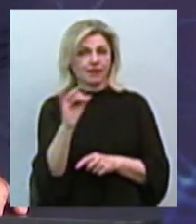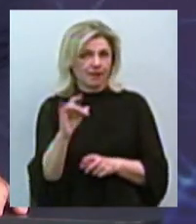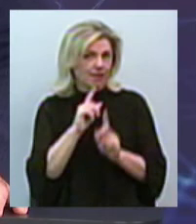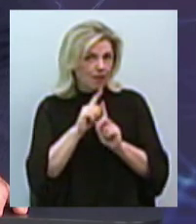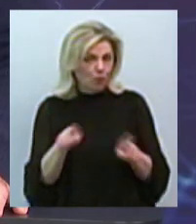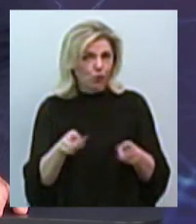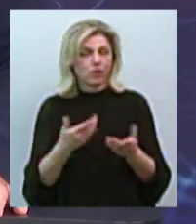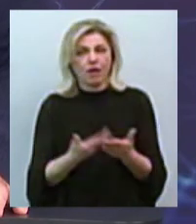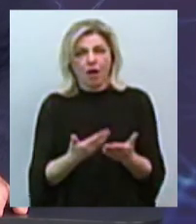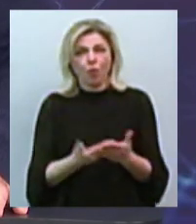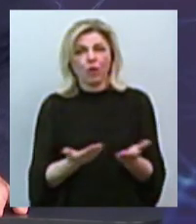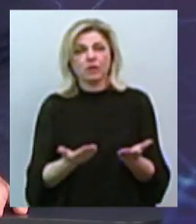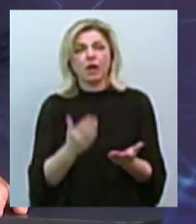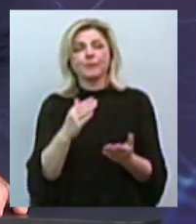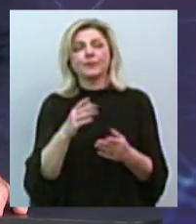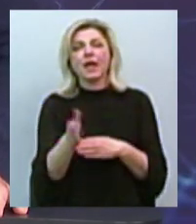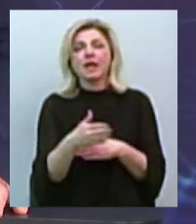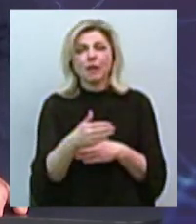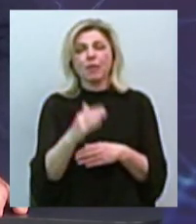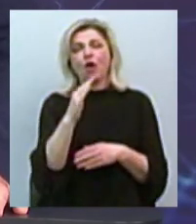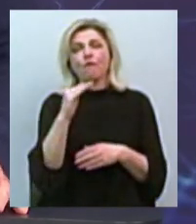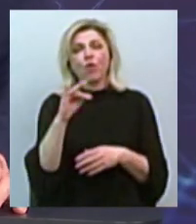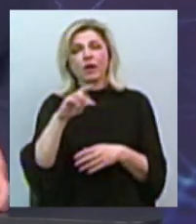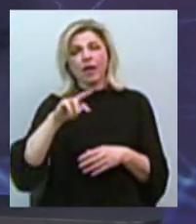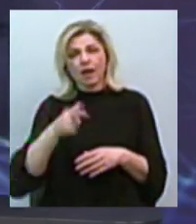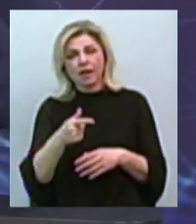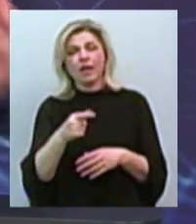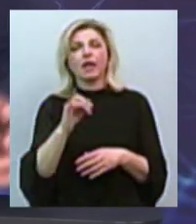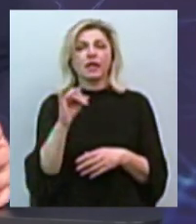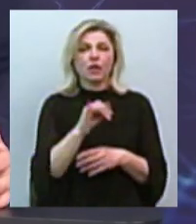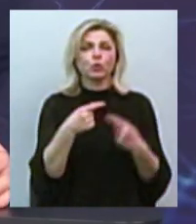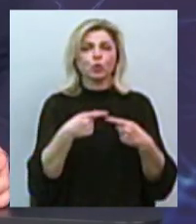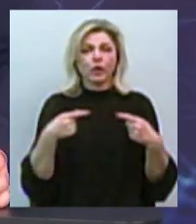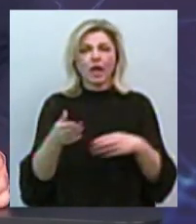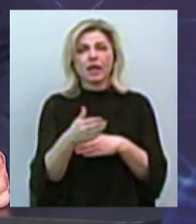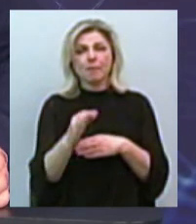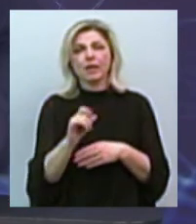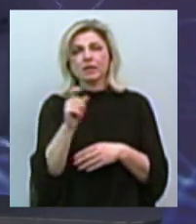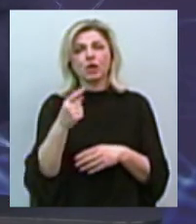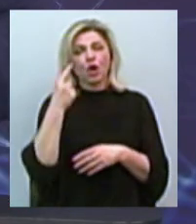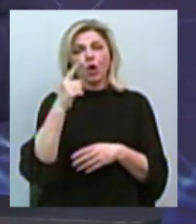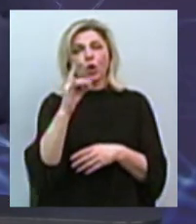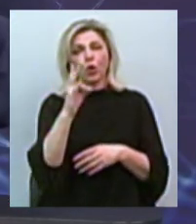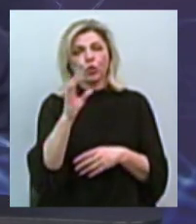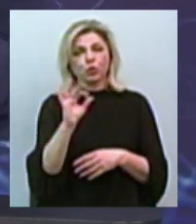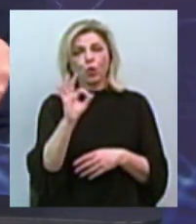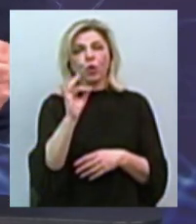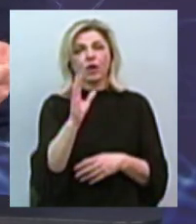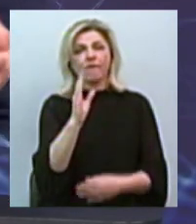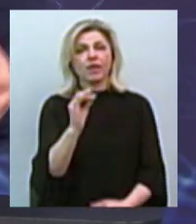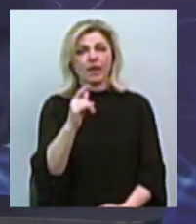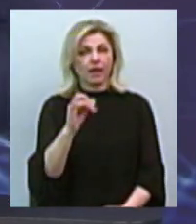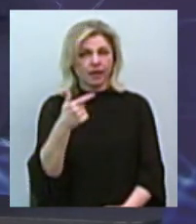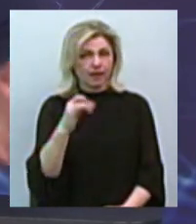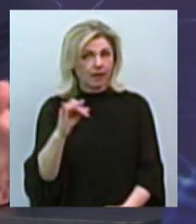будет форели и семги из Норвегии, не будет каких-то экзотических продуктов. Когда закончится то, что уже есть.